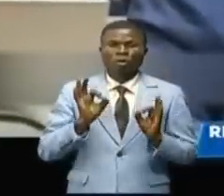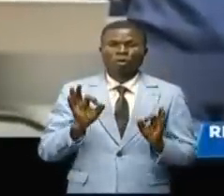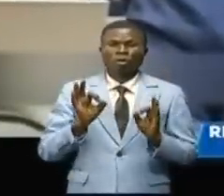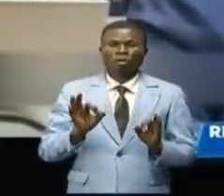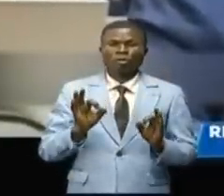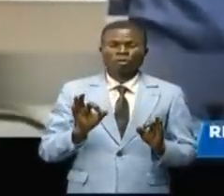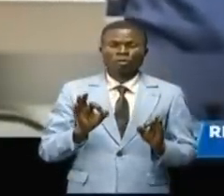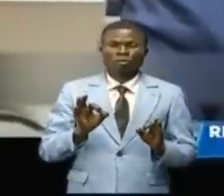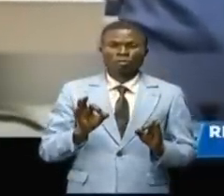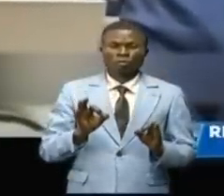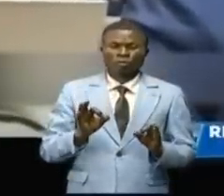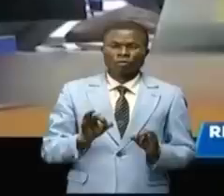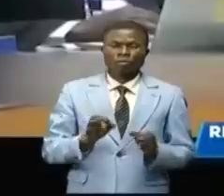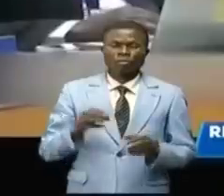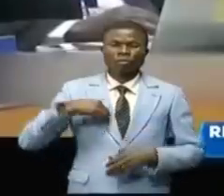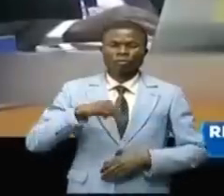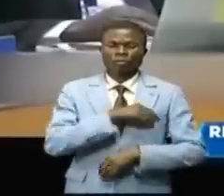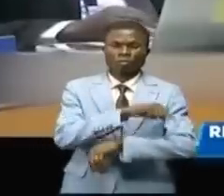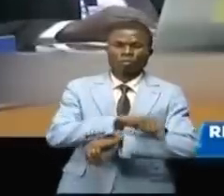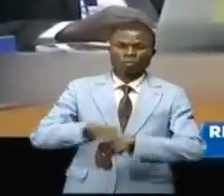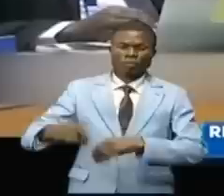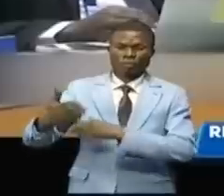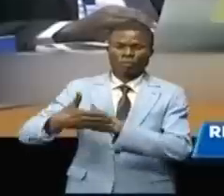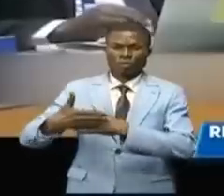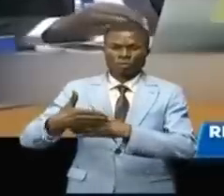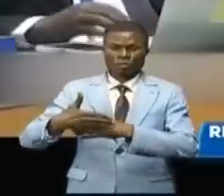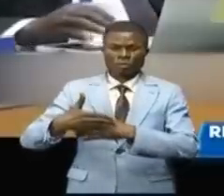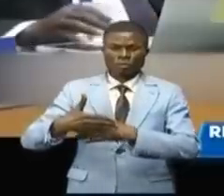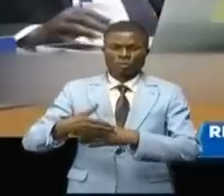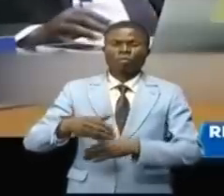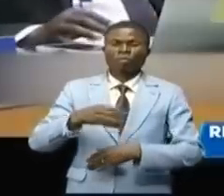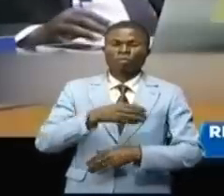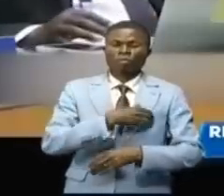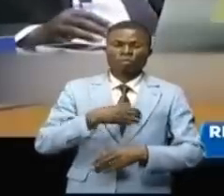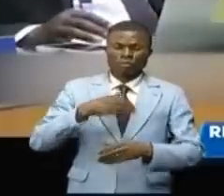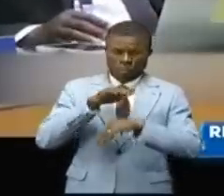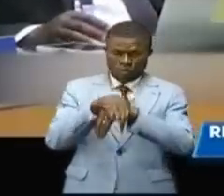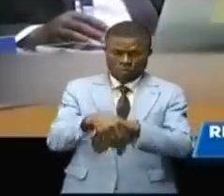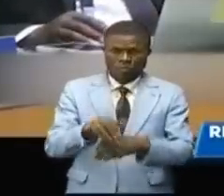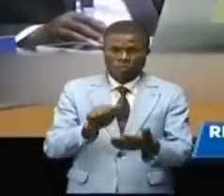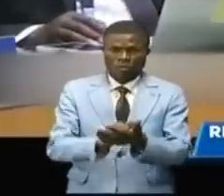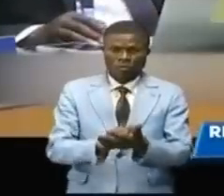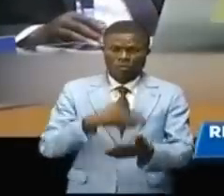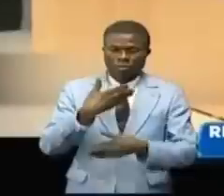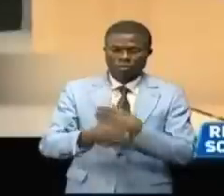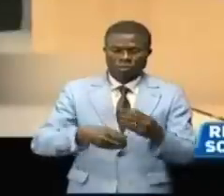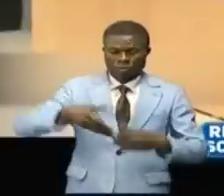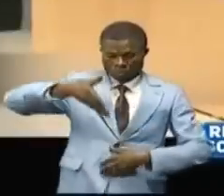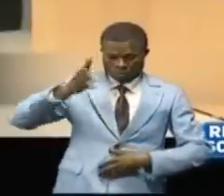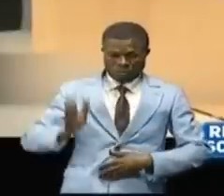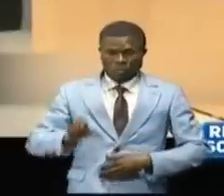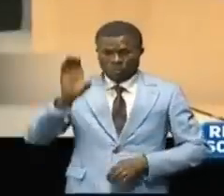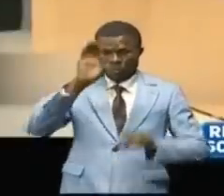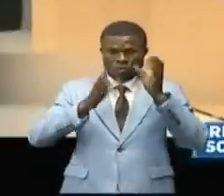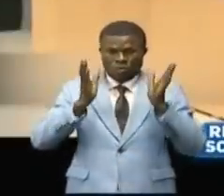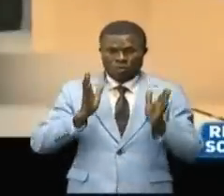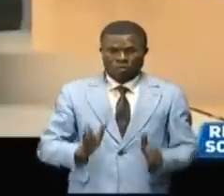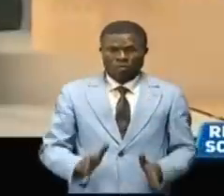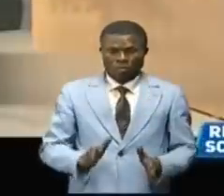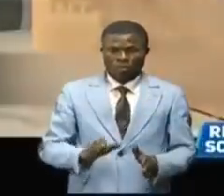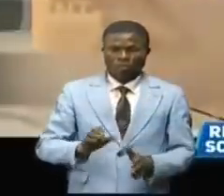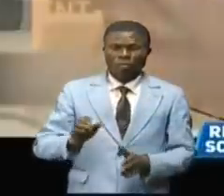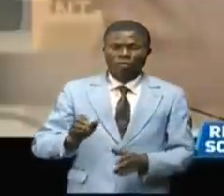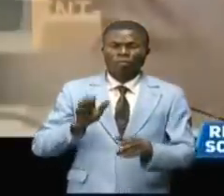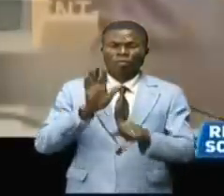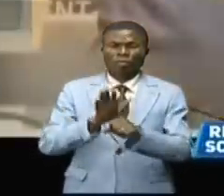technologique, les membres du cabinet mettent la main à la pâte, y compris tous les experts scientifiques, disséminés dans